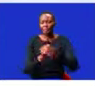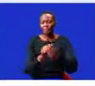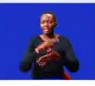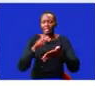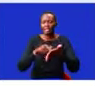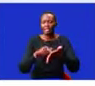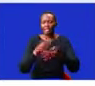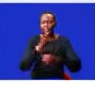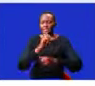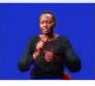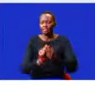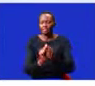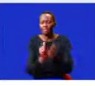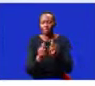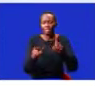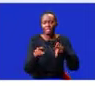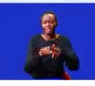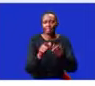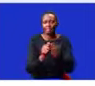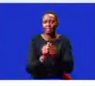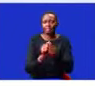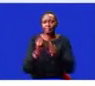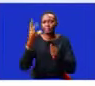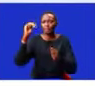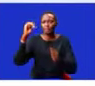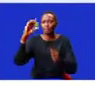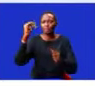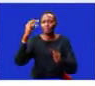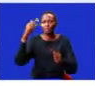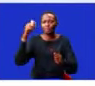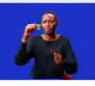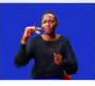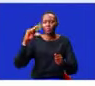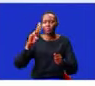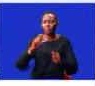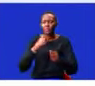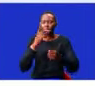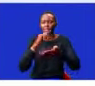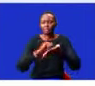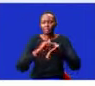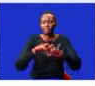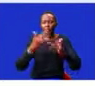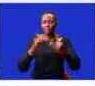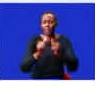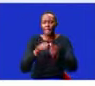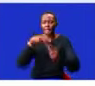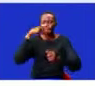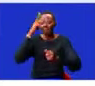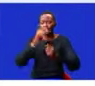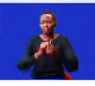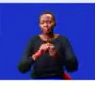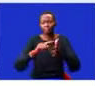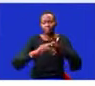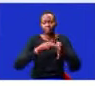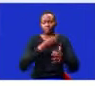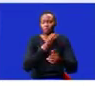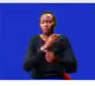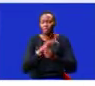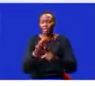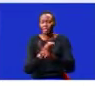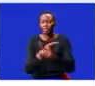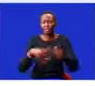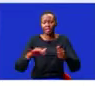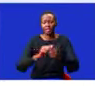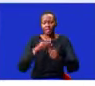Maendi en siem ma bende migosi Machogu ogolo e kinde ma bende jonyuol to koro osechako ng'ure kor gwenge mopogore opogore e